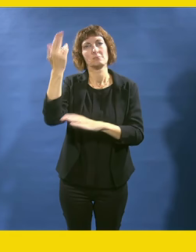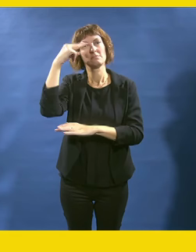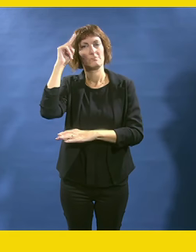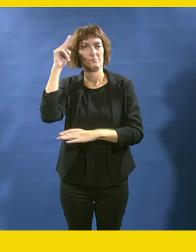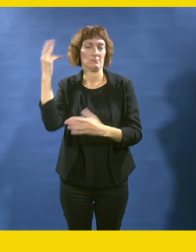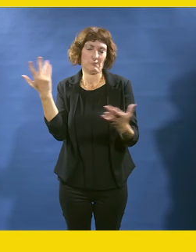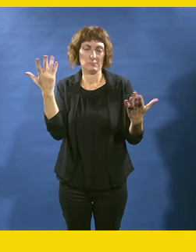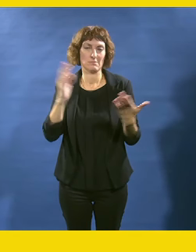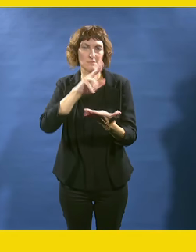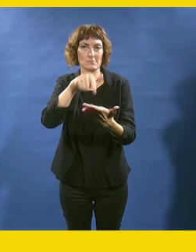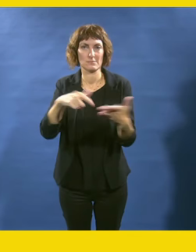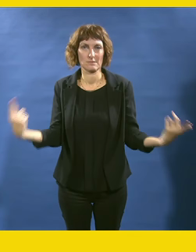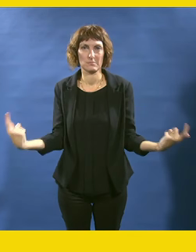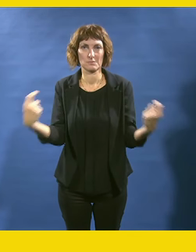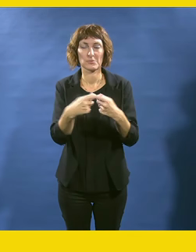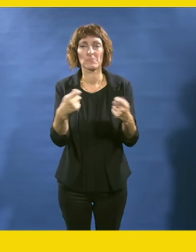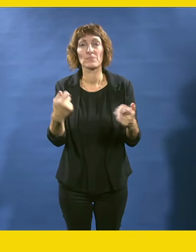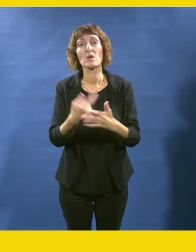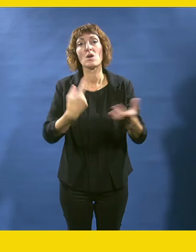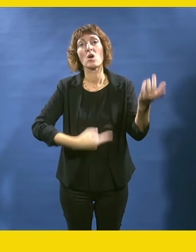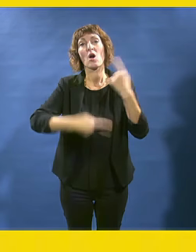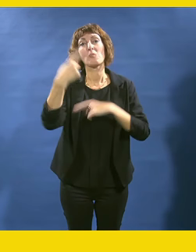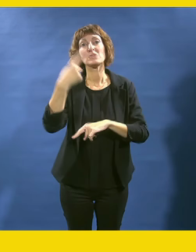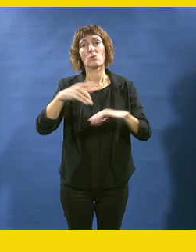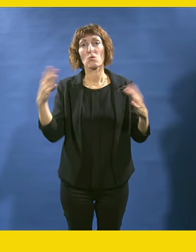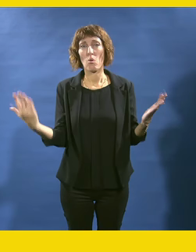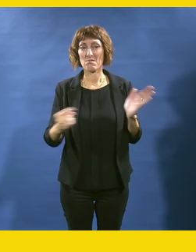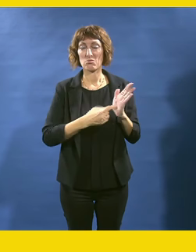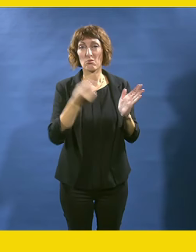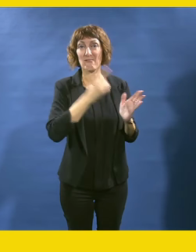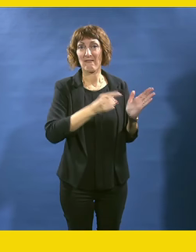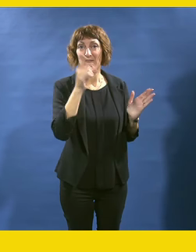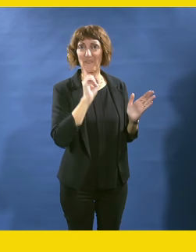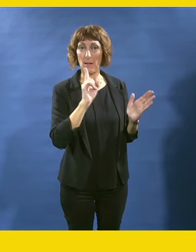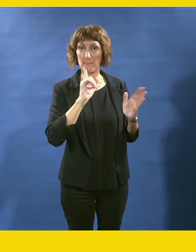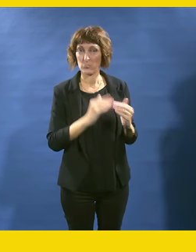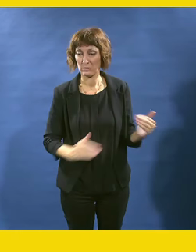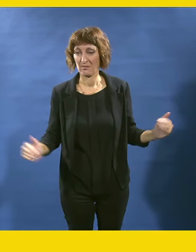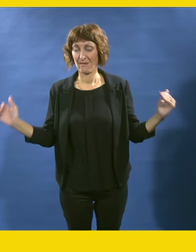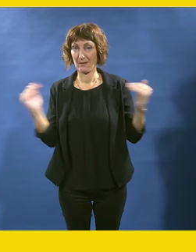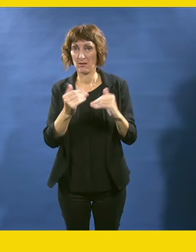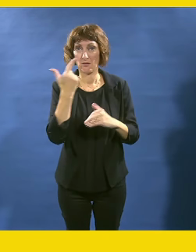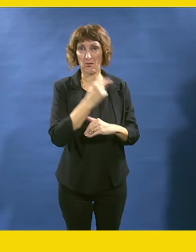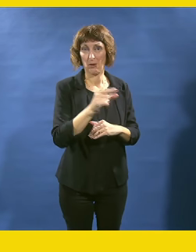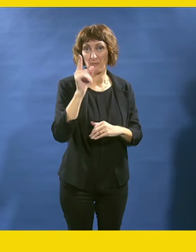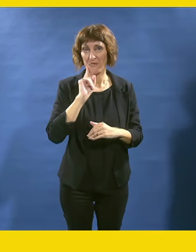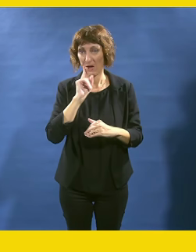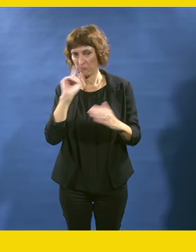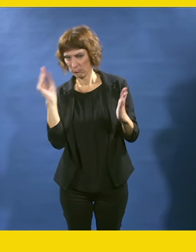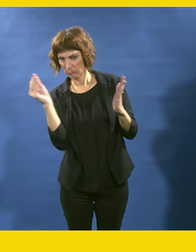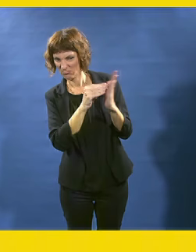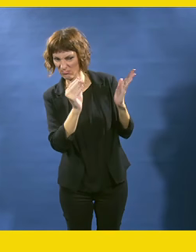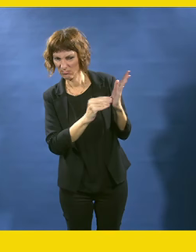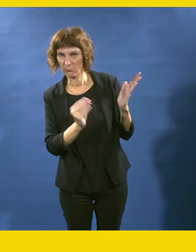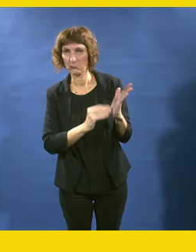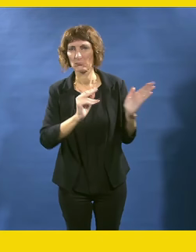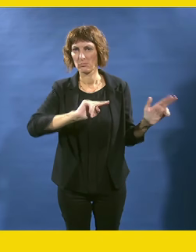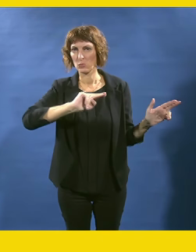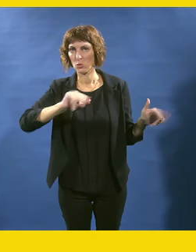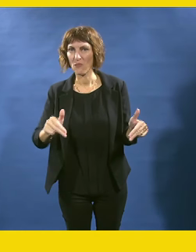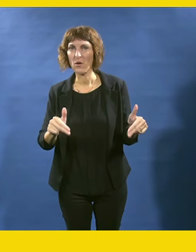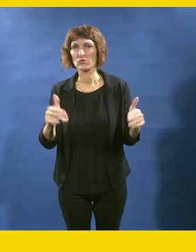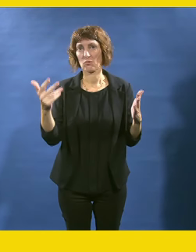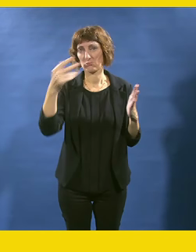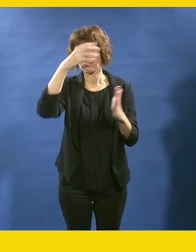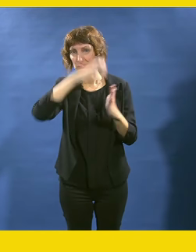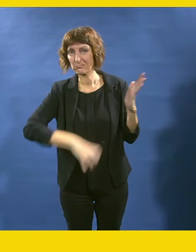ambition, elle est de faire rayonner les droits des femmes et l'égalité de genre inscrites dans les traités et les conventions d'envergure internationale